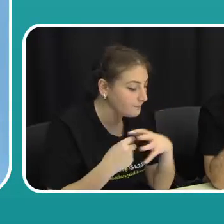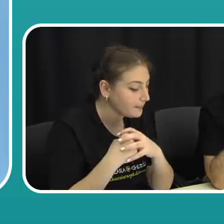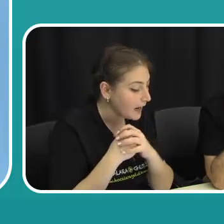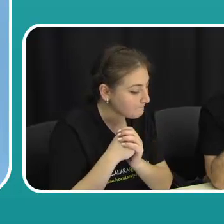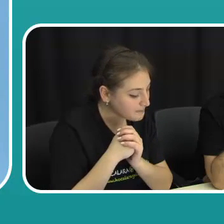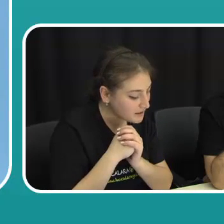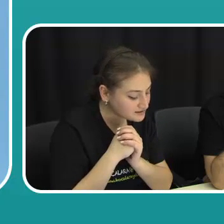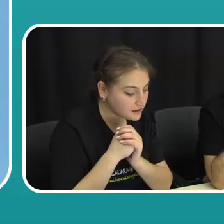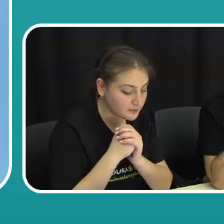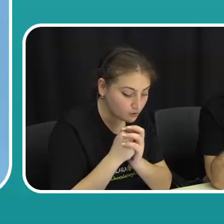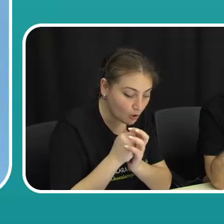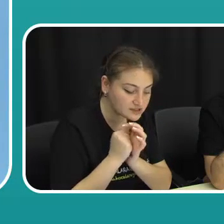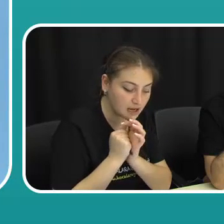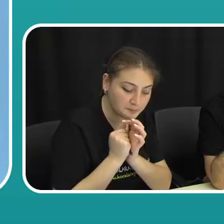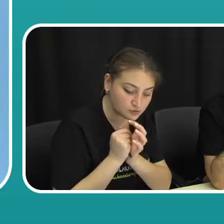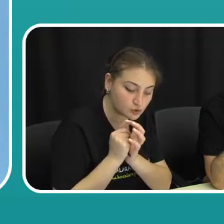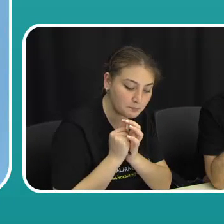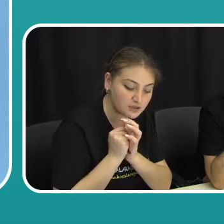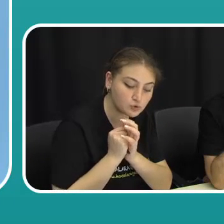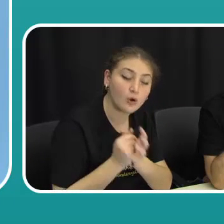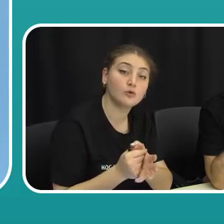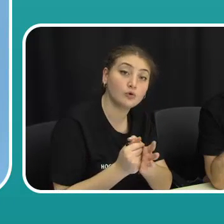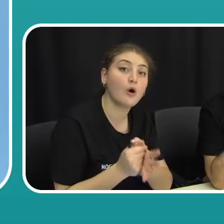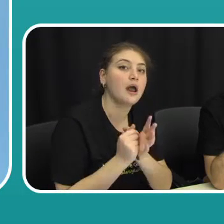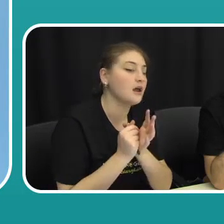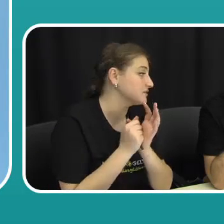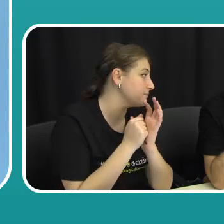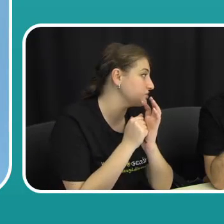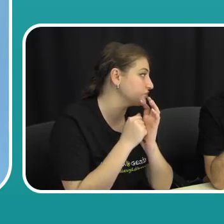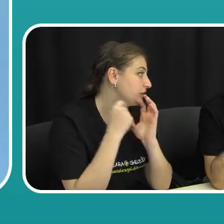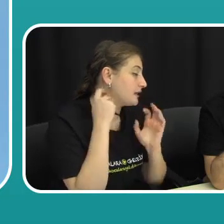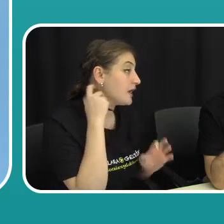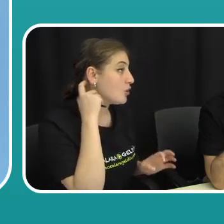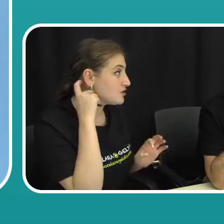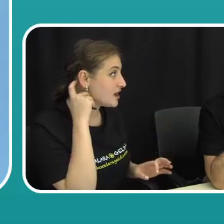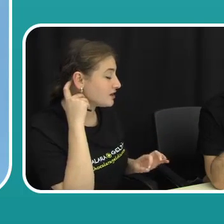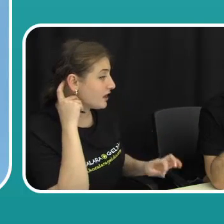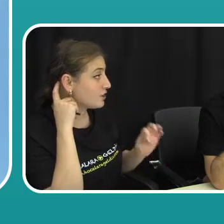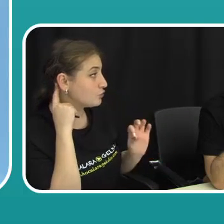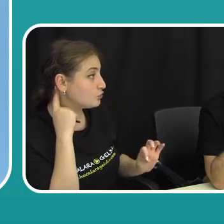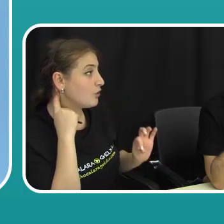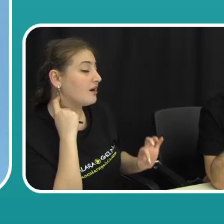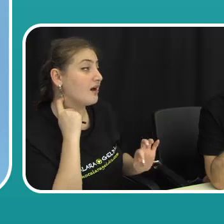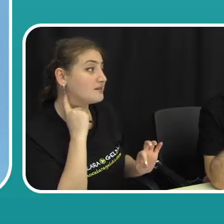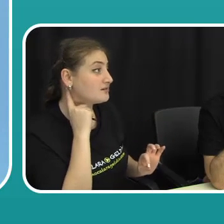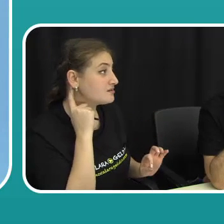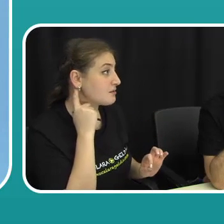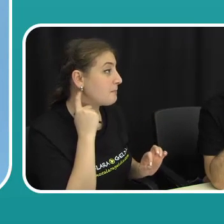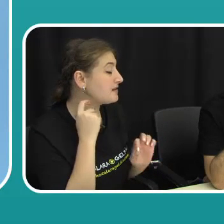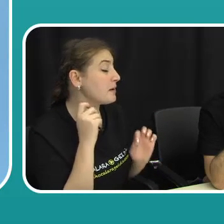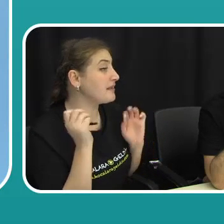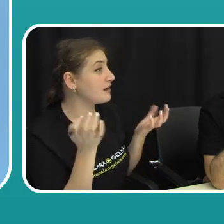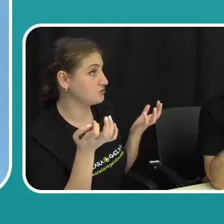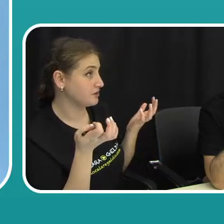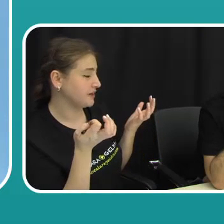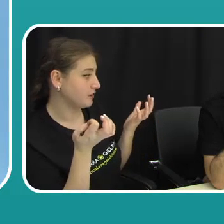anlatmıyor bir manzara bir görsel bir durum bir ruh hali anlatılmaya çalışılabilir özellikle ruh hali anlatıldığı zaman